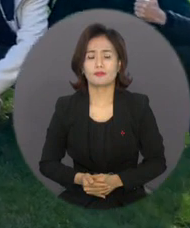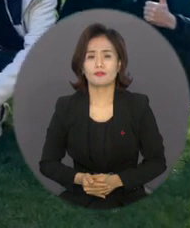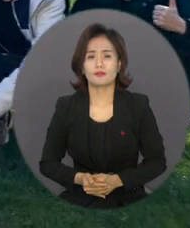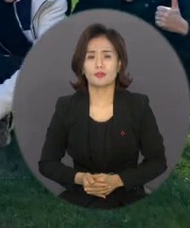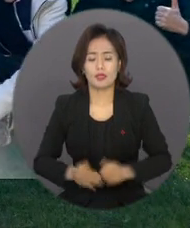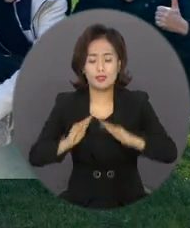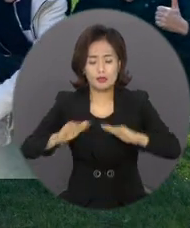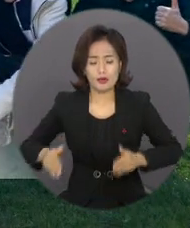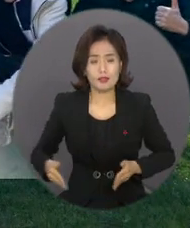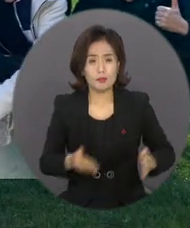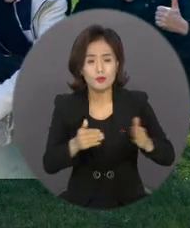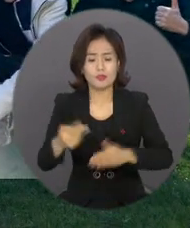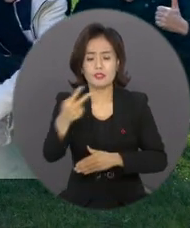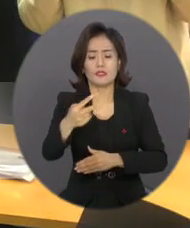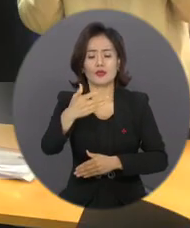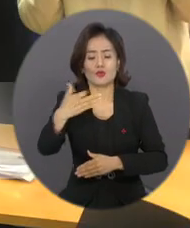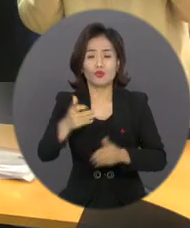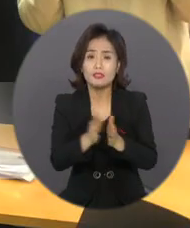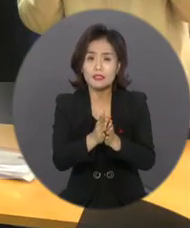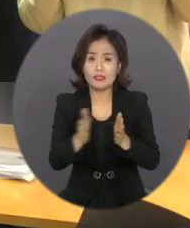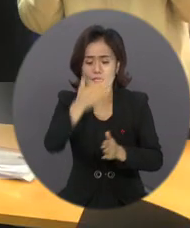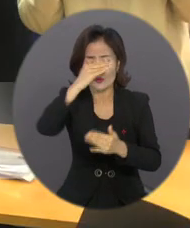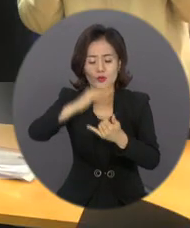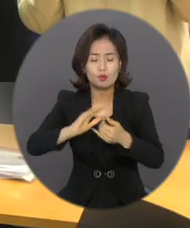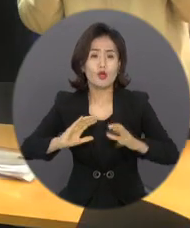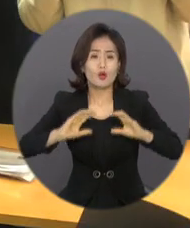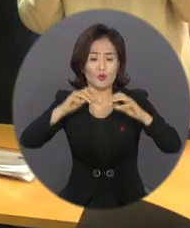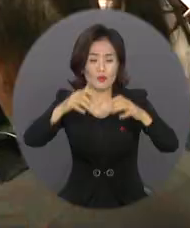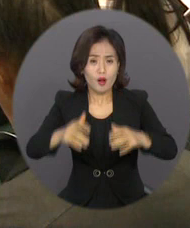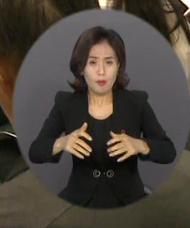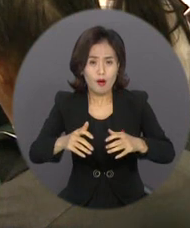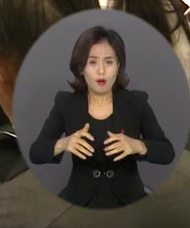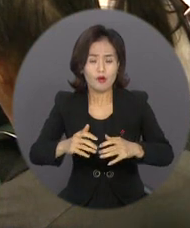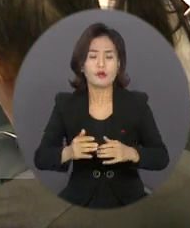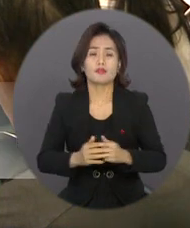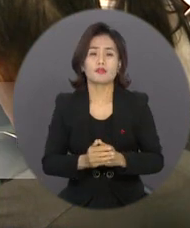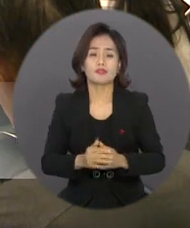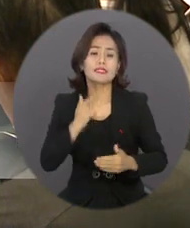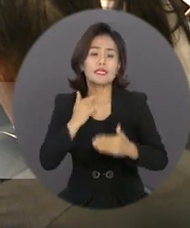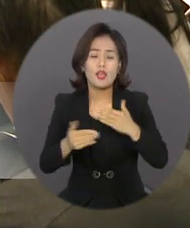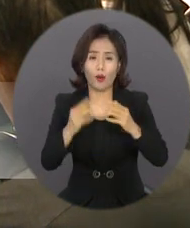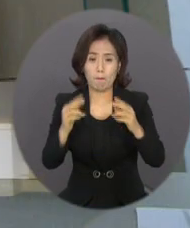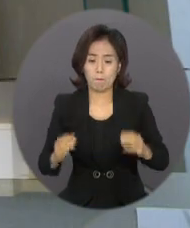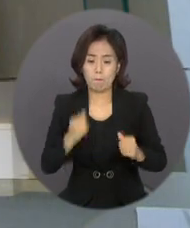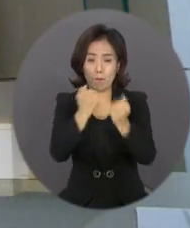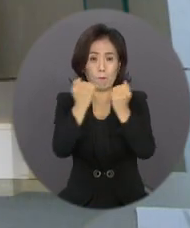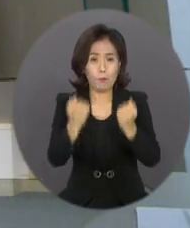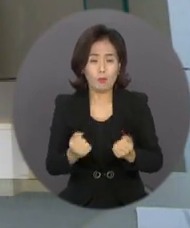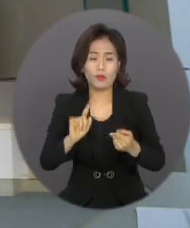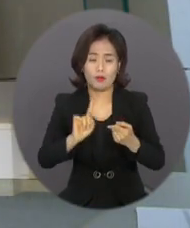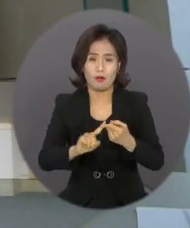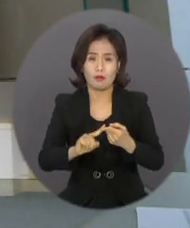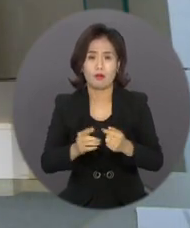전라남도가 지난 2019년 시작한 청소년 글로벌 체험캠프 민선7기 새천년 인재육성